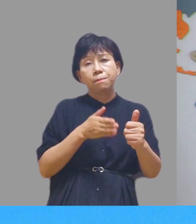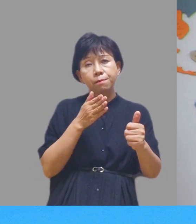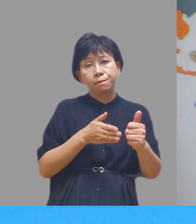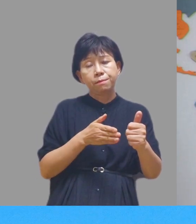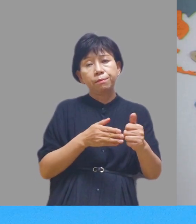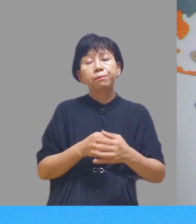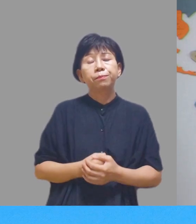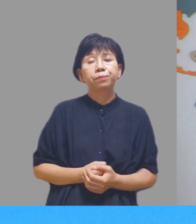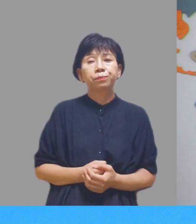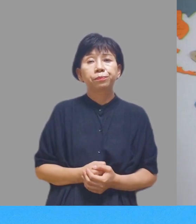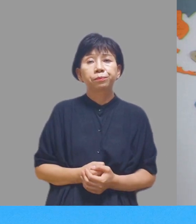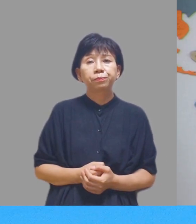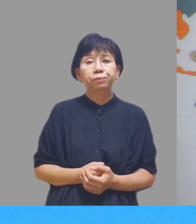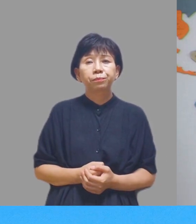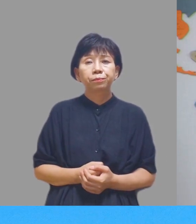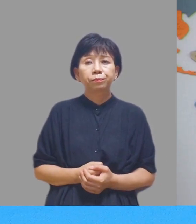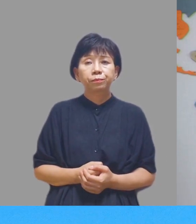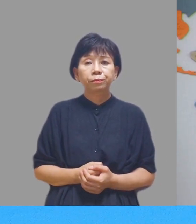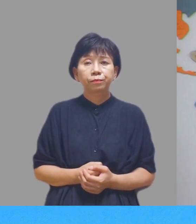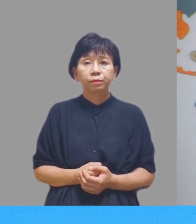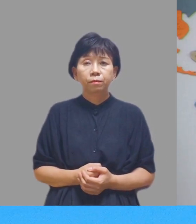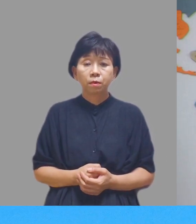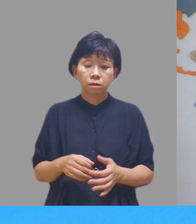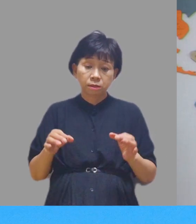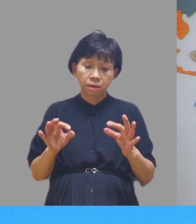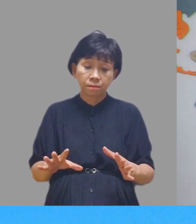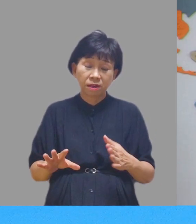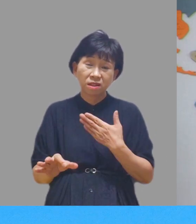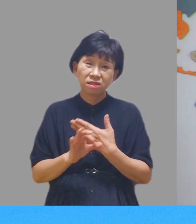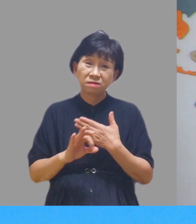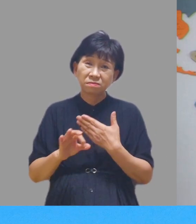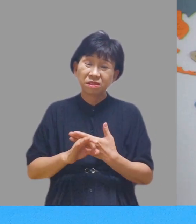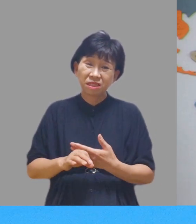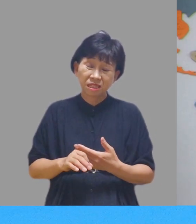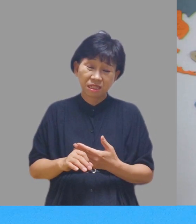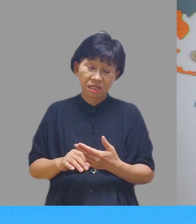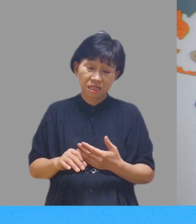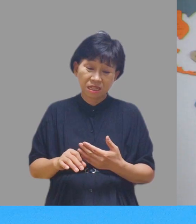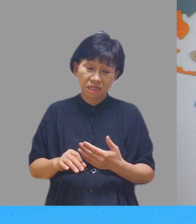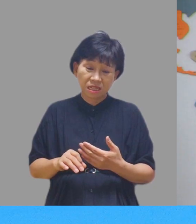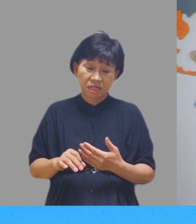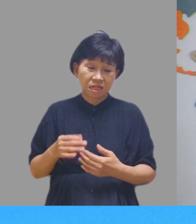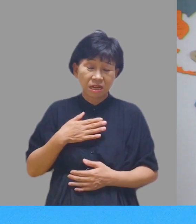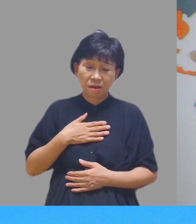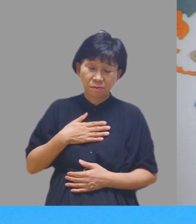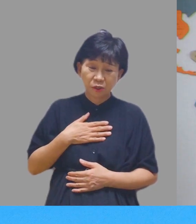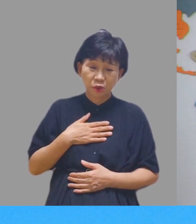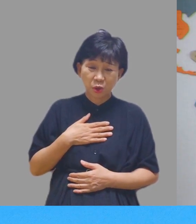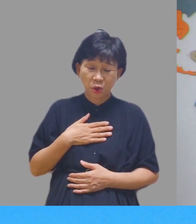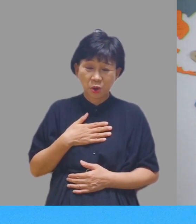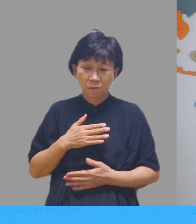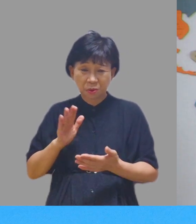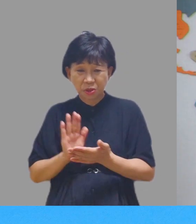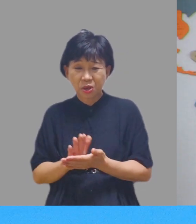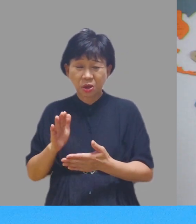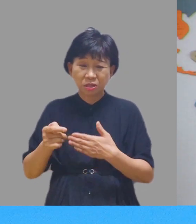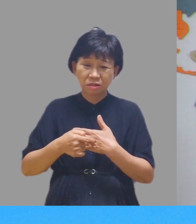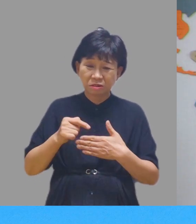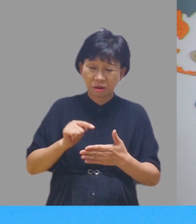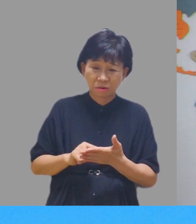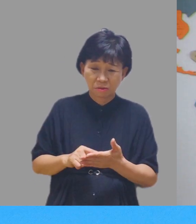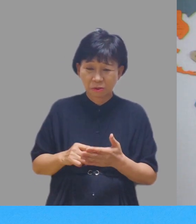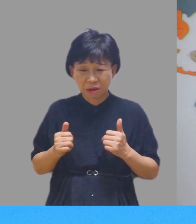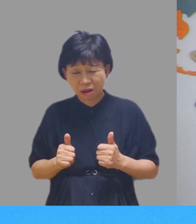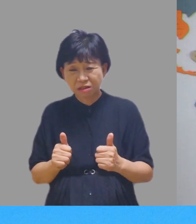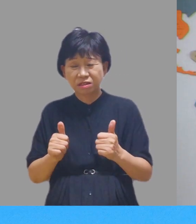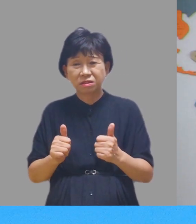내용입니다. 그렇죠. 순간적인 열심이나 감정이 아니에요. 하나님의 말씀 때문에 내가 순간적으로 은혜